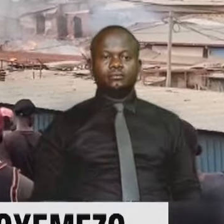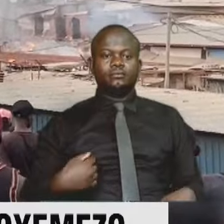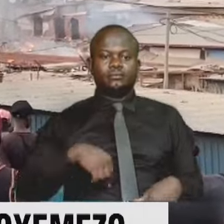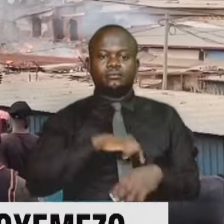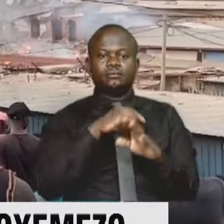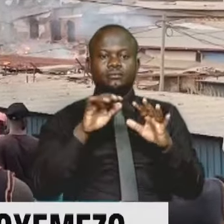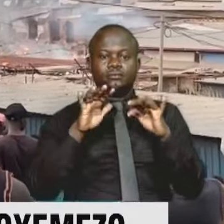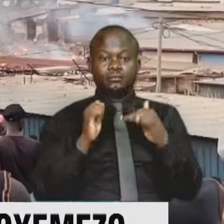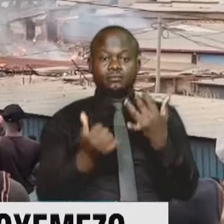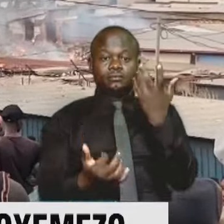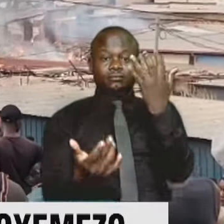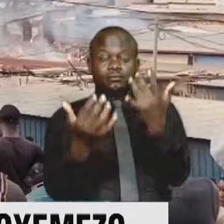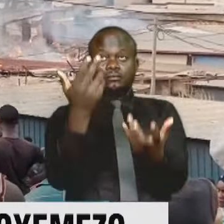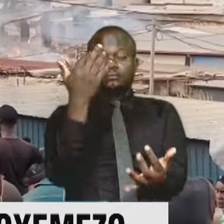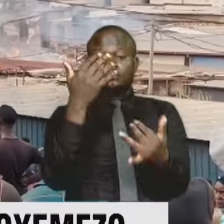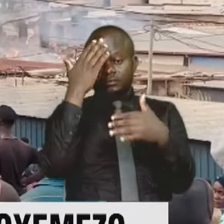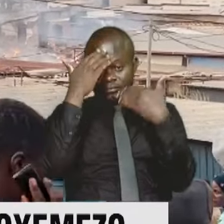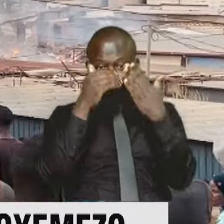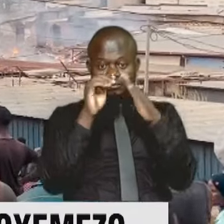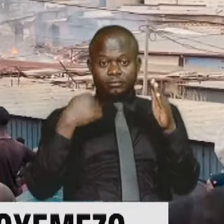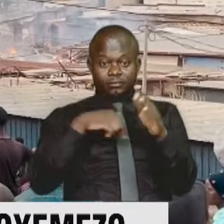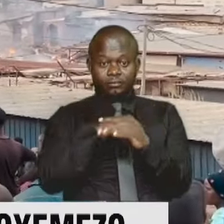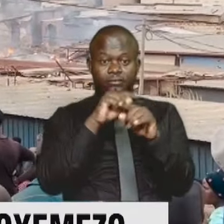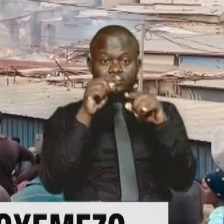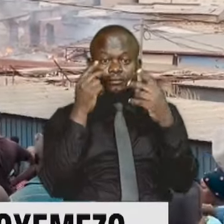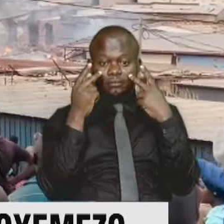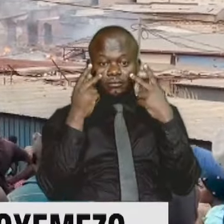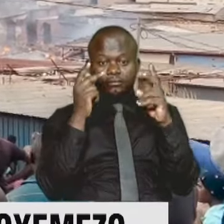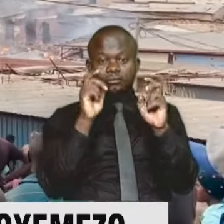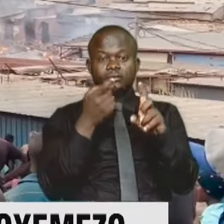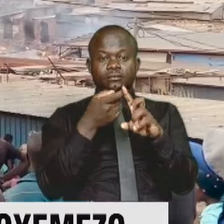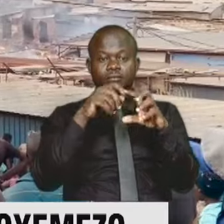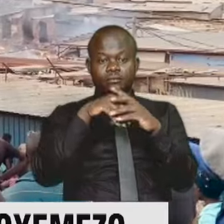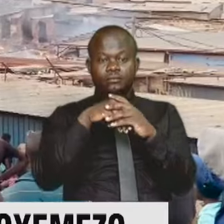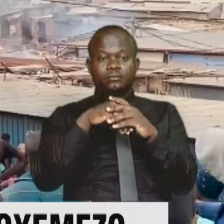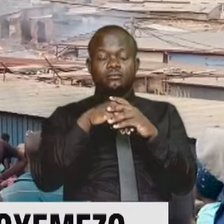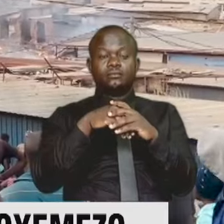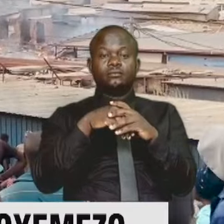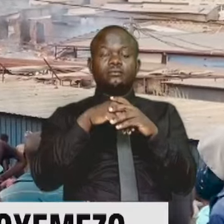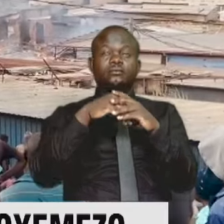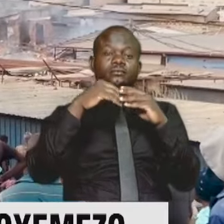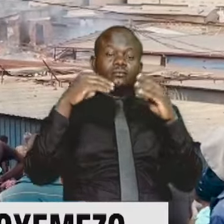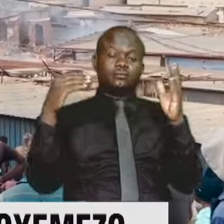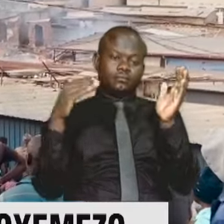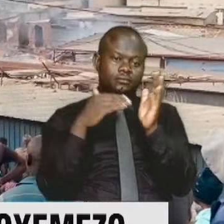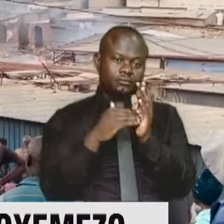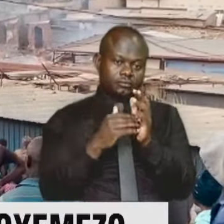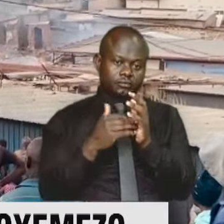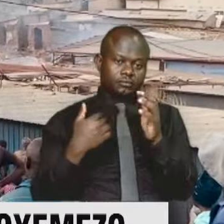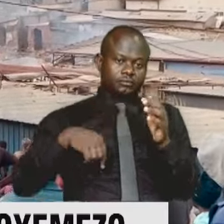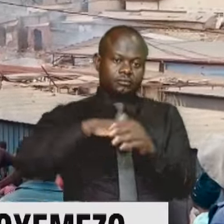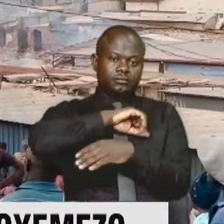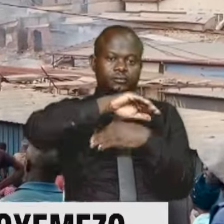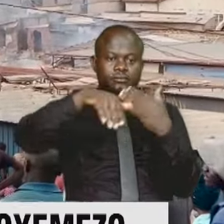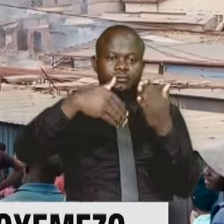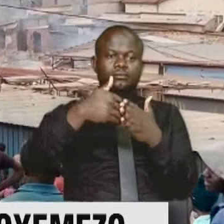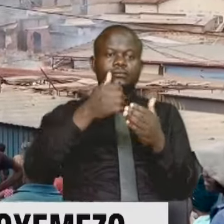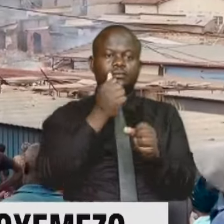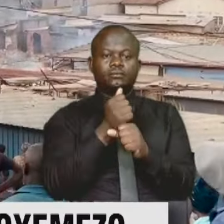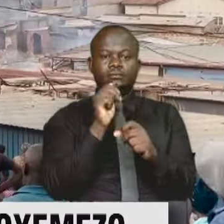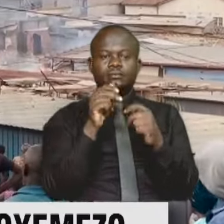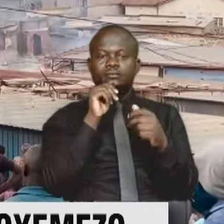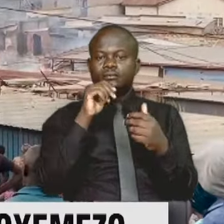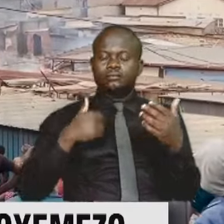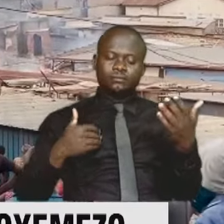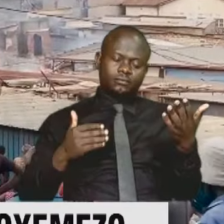z'umuriro kuko twaje kubona ko kenshi bituruka ku ma installation atameze neza, kenshi wakurikirana ugasanga byakozwe n'abantu batabifitiye uburenganzira